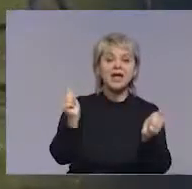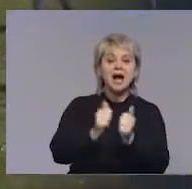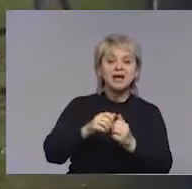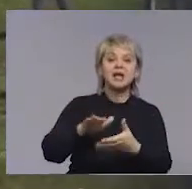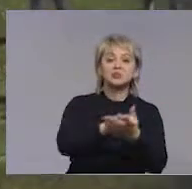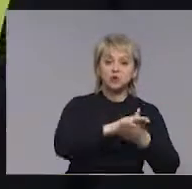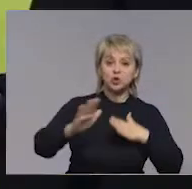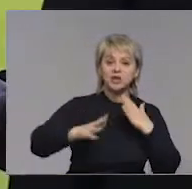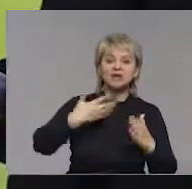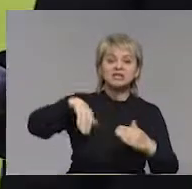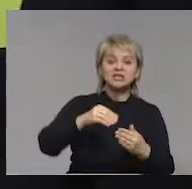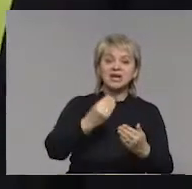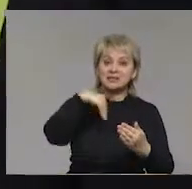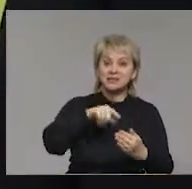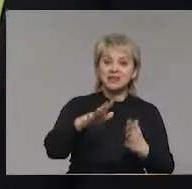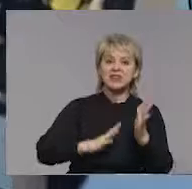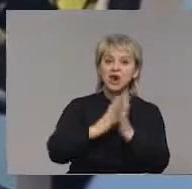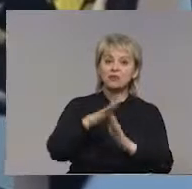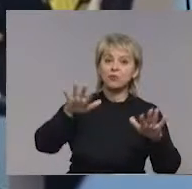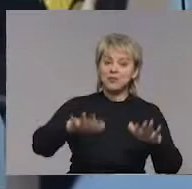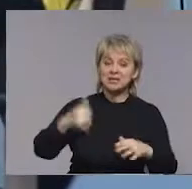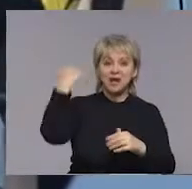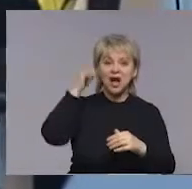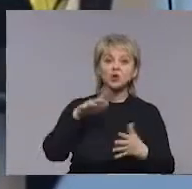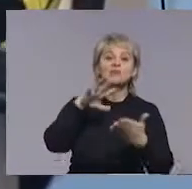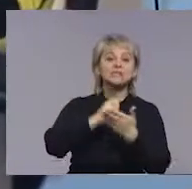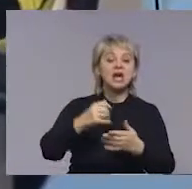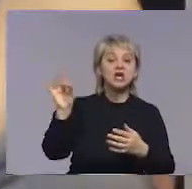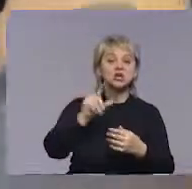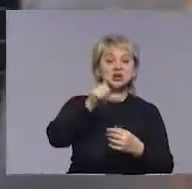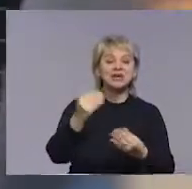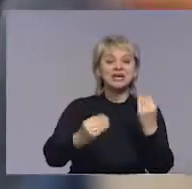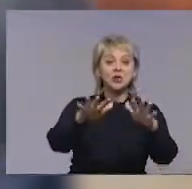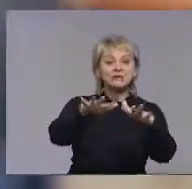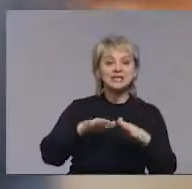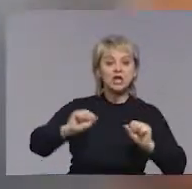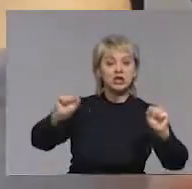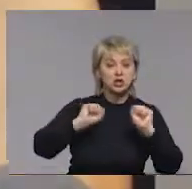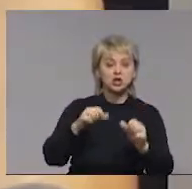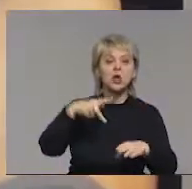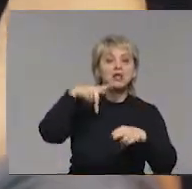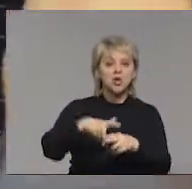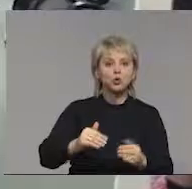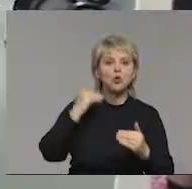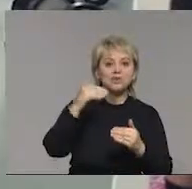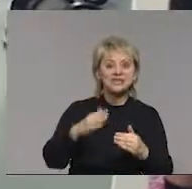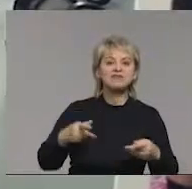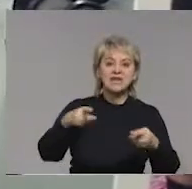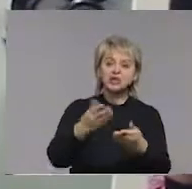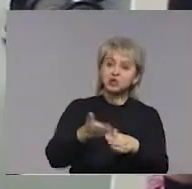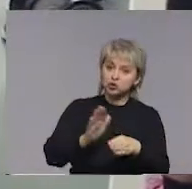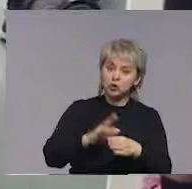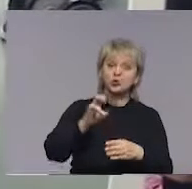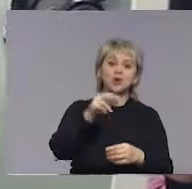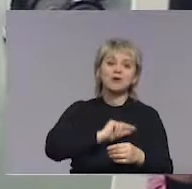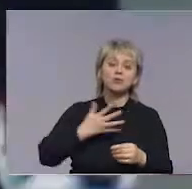мирно тренируются есть траву местные коровы. Занимаются ростовчанки и в игровом зале, и в тренажерном. Нагрузки высокие, втягиваться тяжело,